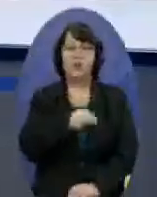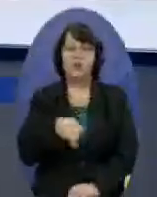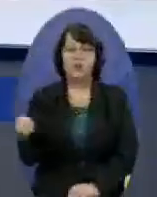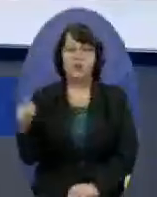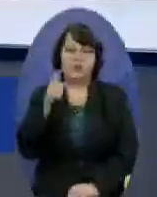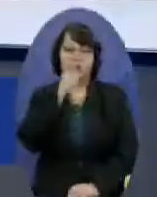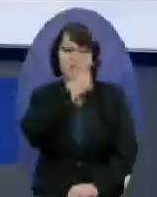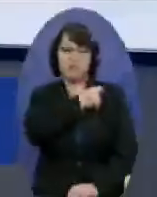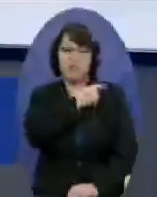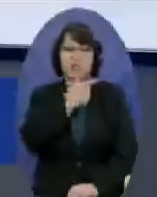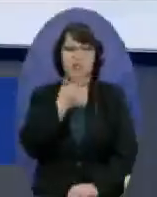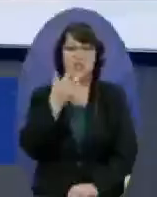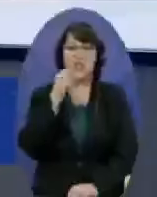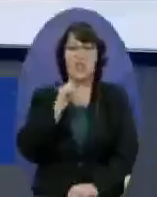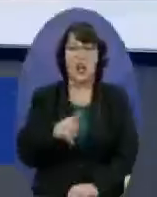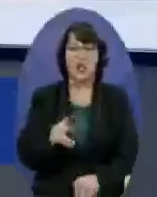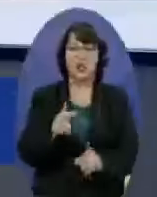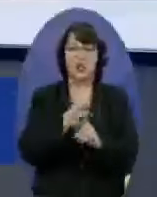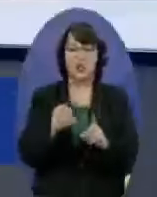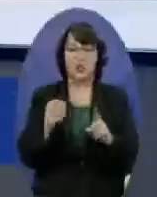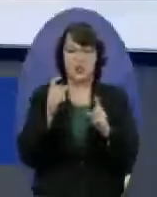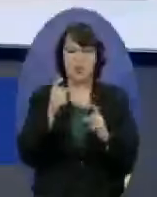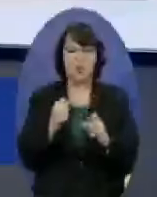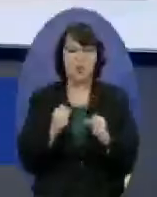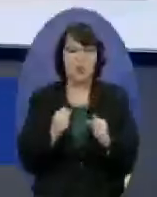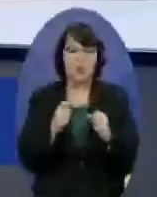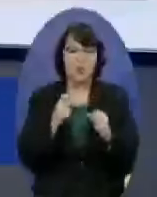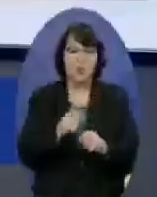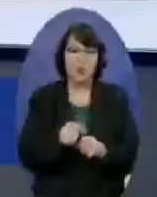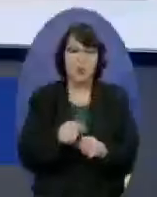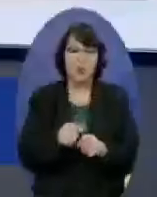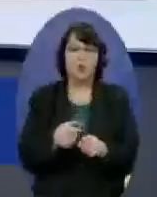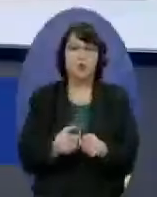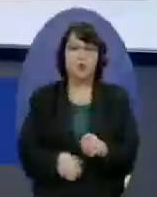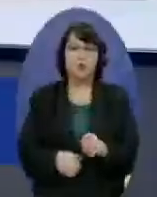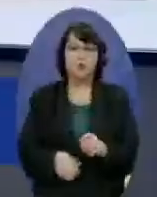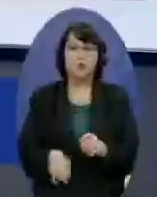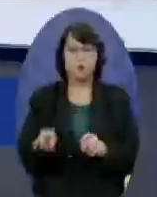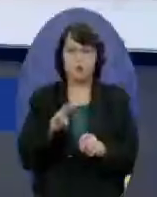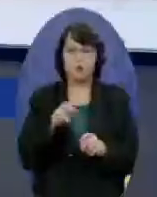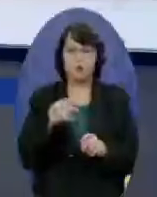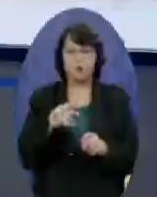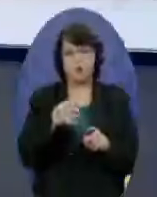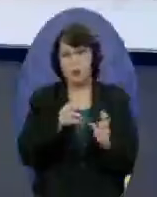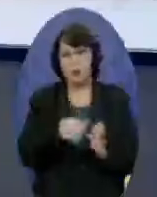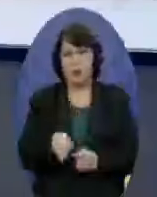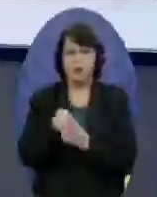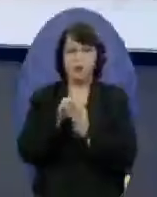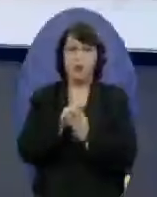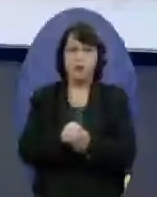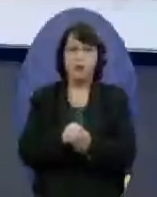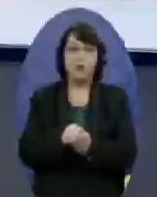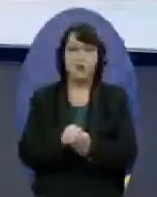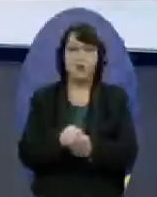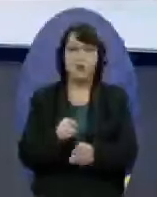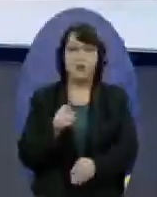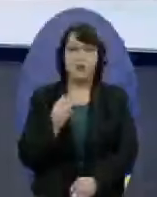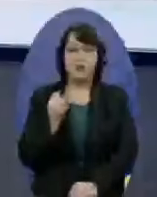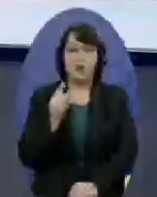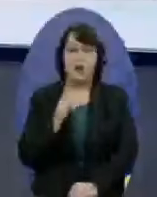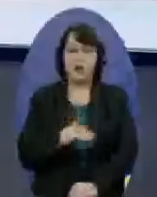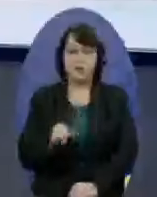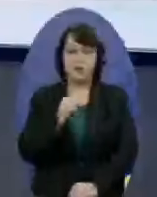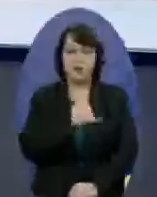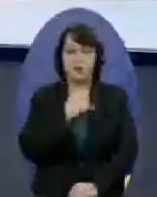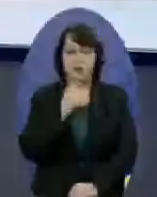одоо захирагч Касем Сулейманиг түүний төрсөн нутаг Керманд өнөөдөр нутаглуулж байна. За гашуудлын энэ арга хэмжээнд Ираны